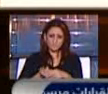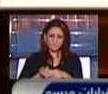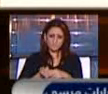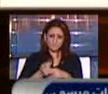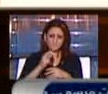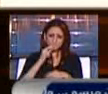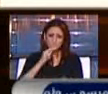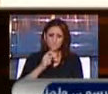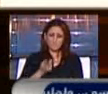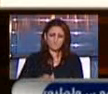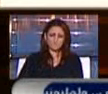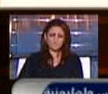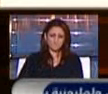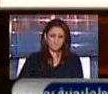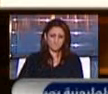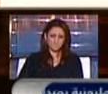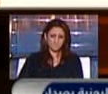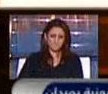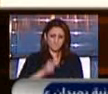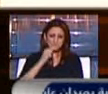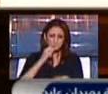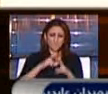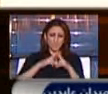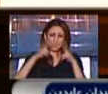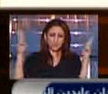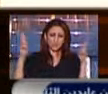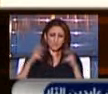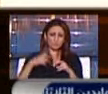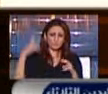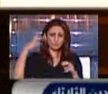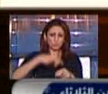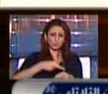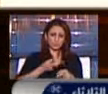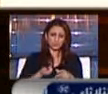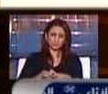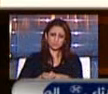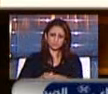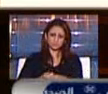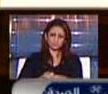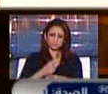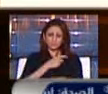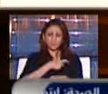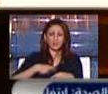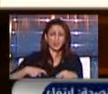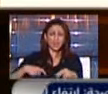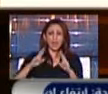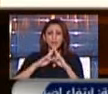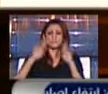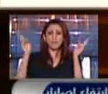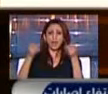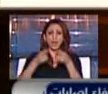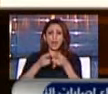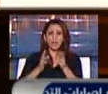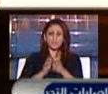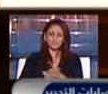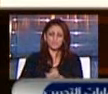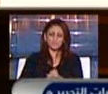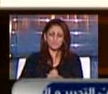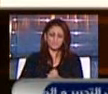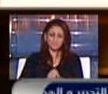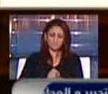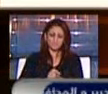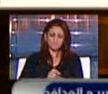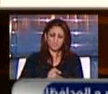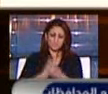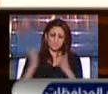هذه الالفاظ الضخمه الفاشيه والديكتاتوريه. ايه اذا النائب العام، النائب العام يعني